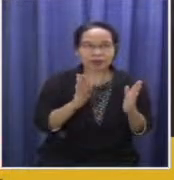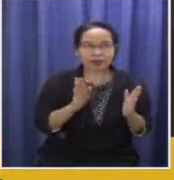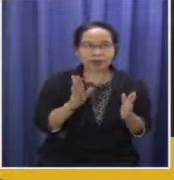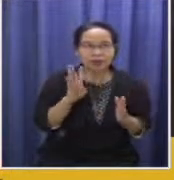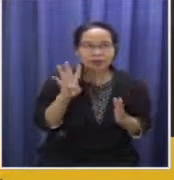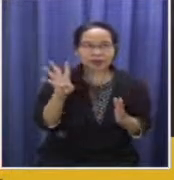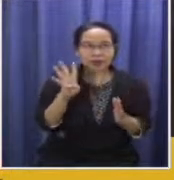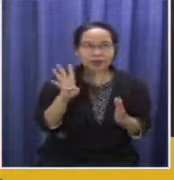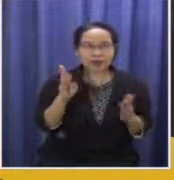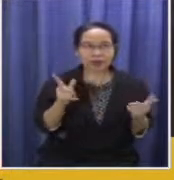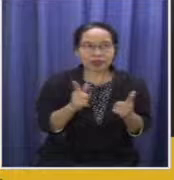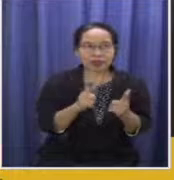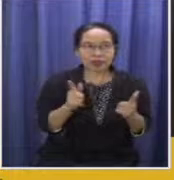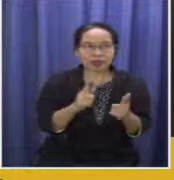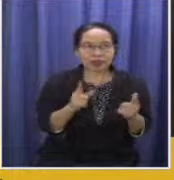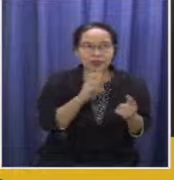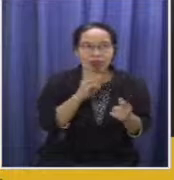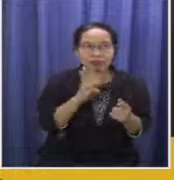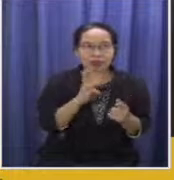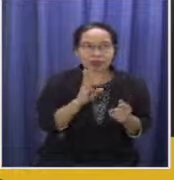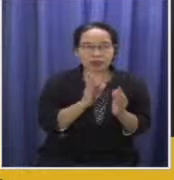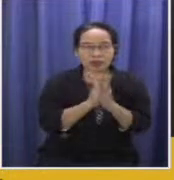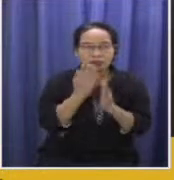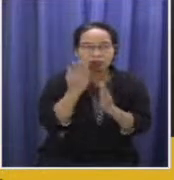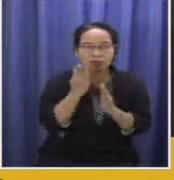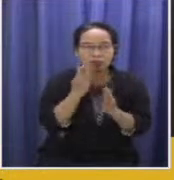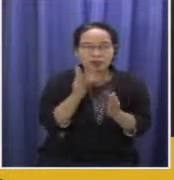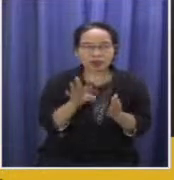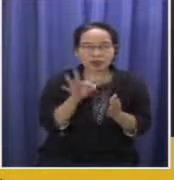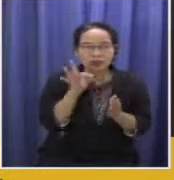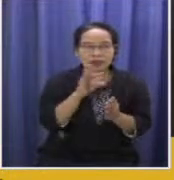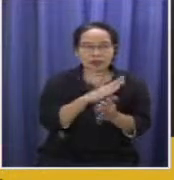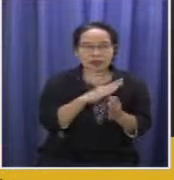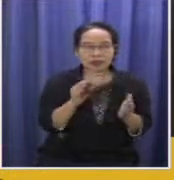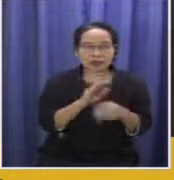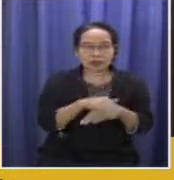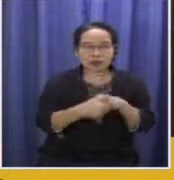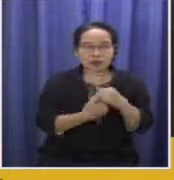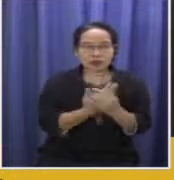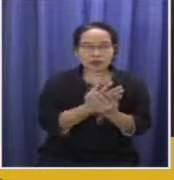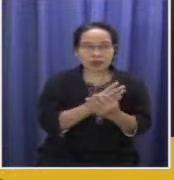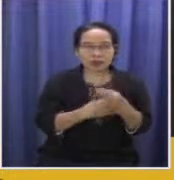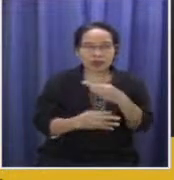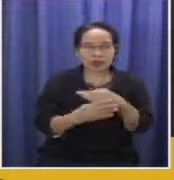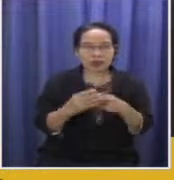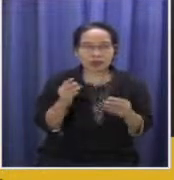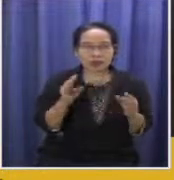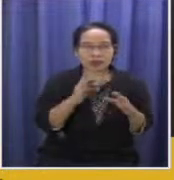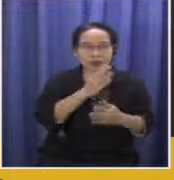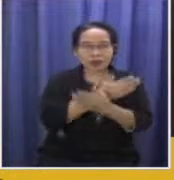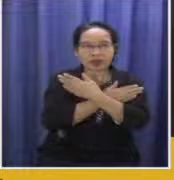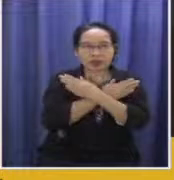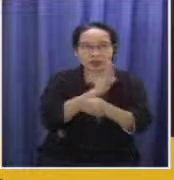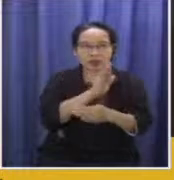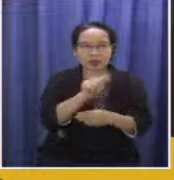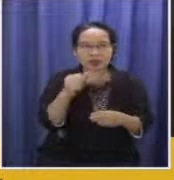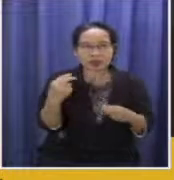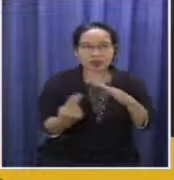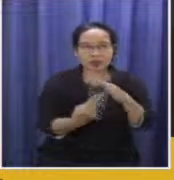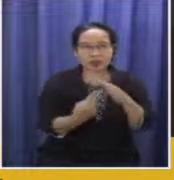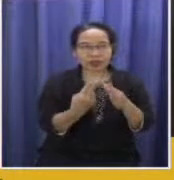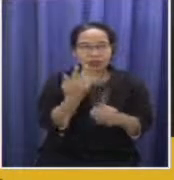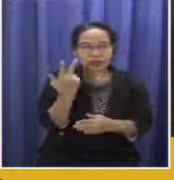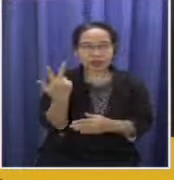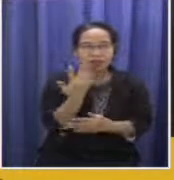म केही पानी ल्याउनेछु र तपाईहरू आफ्ना पाउ धुनुहोस् र यही रुखमुनि आराम गर्नुहोस्।